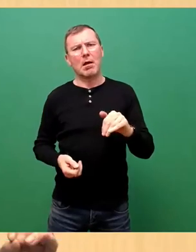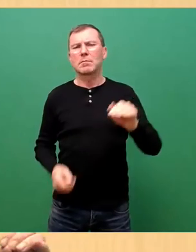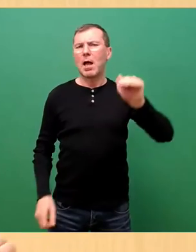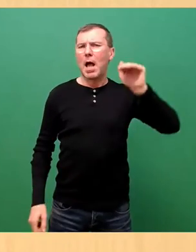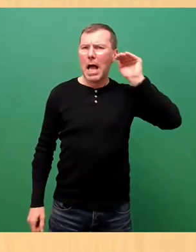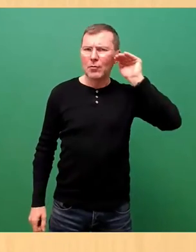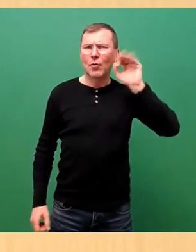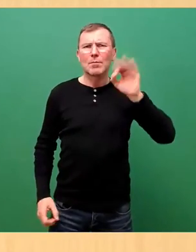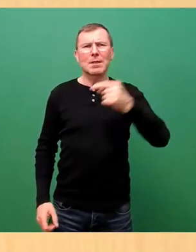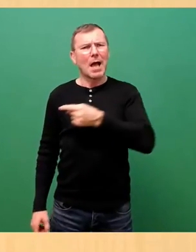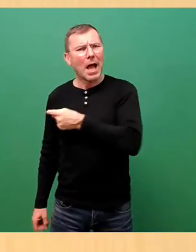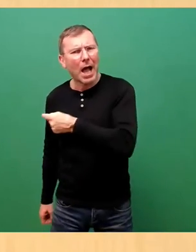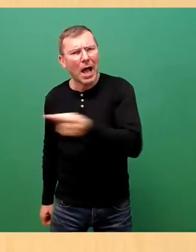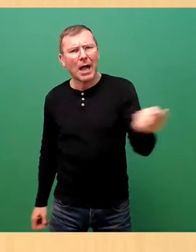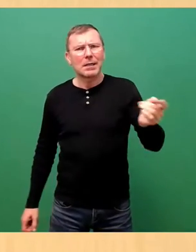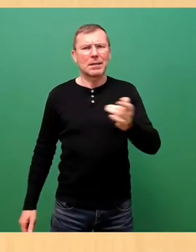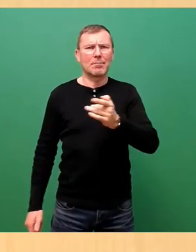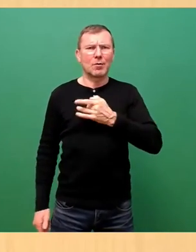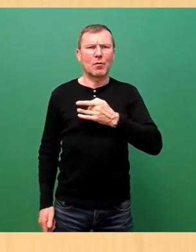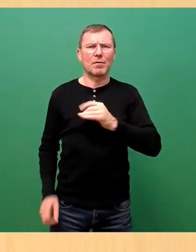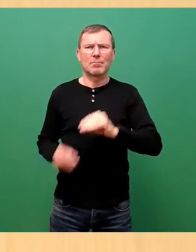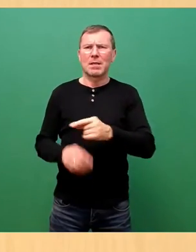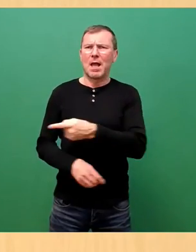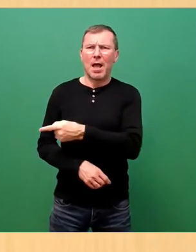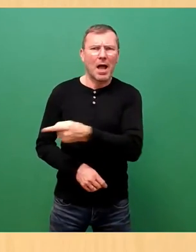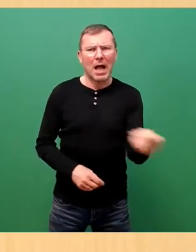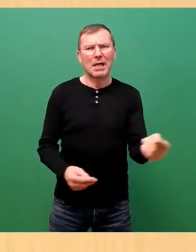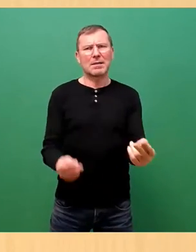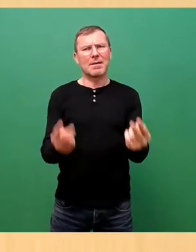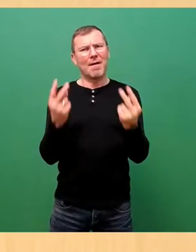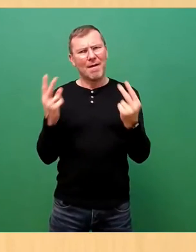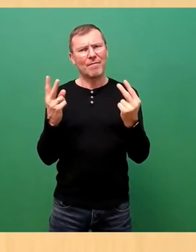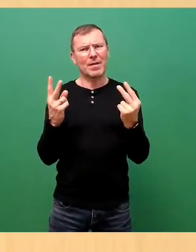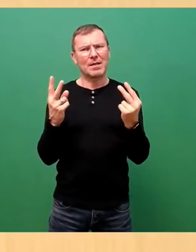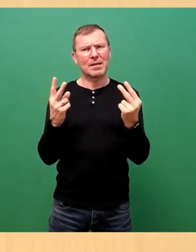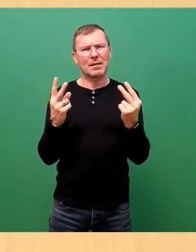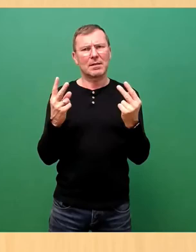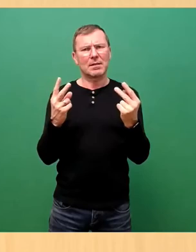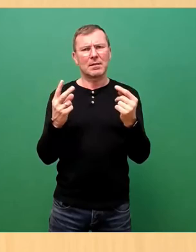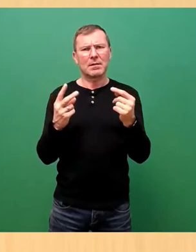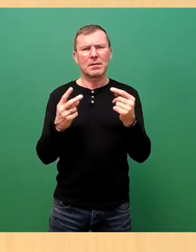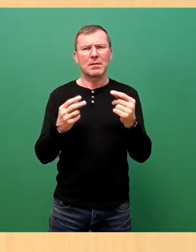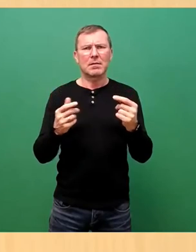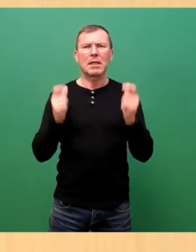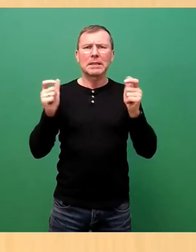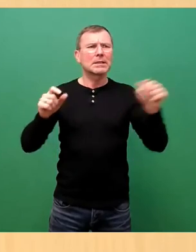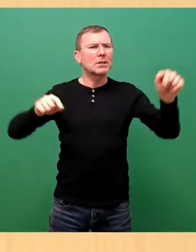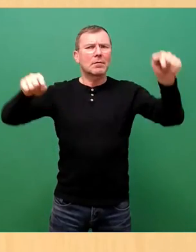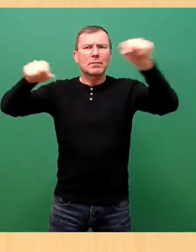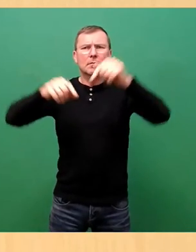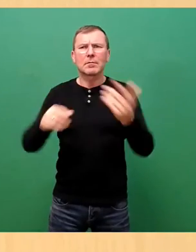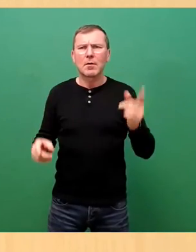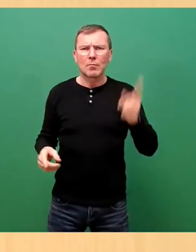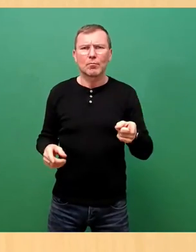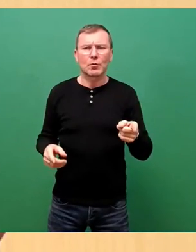allen Betroffenen, mit allen wichtigen auch Akteuren durchführt. Von dieser Einigung wollte am